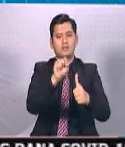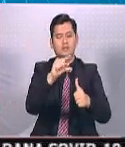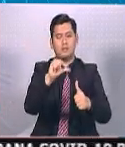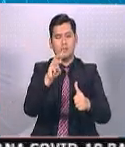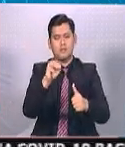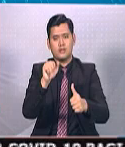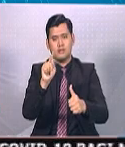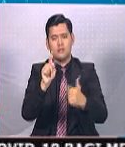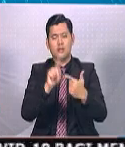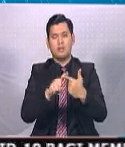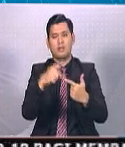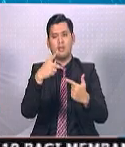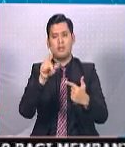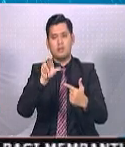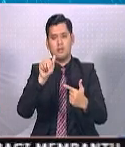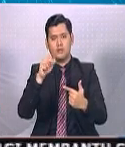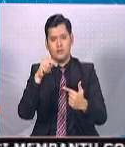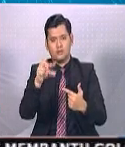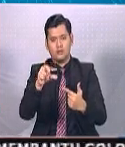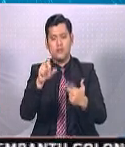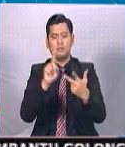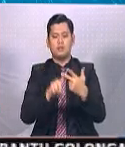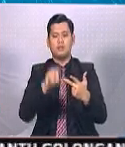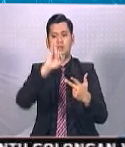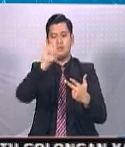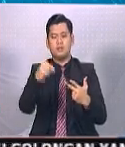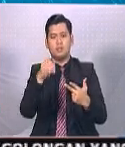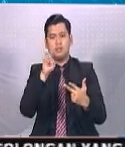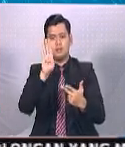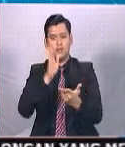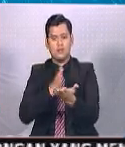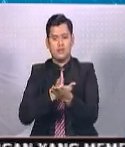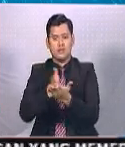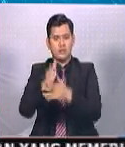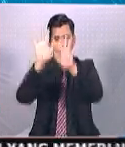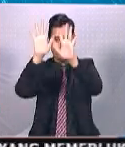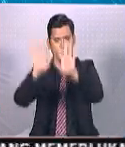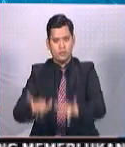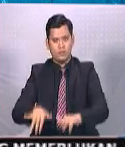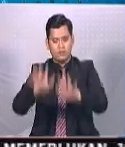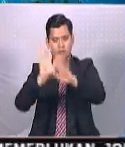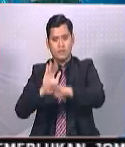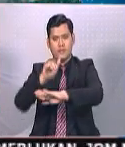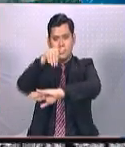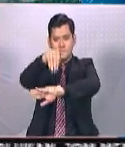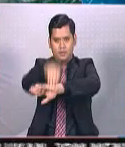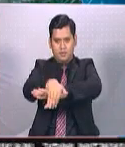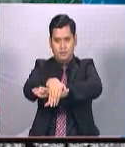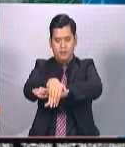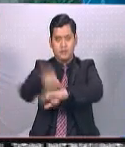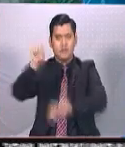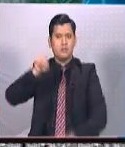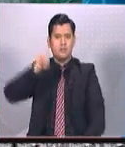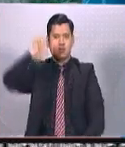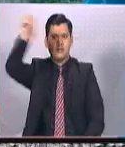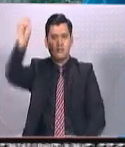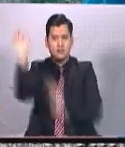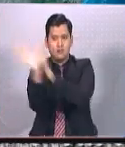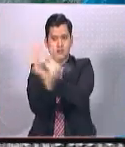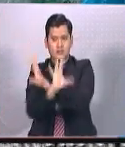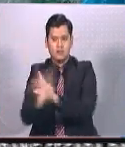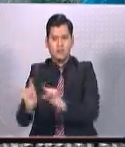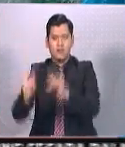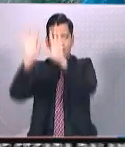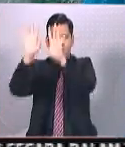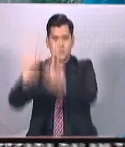keluar Begitu juga dengan daerah Jonggol baru yang dijalankan akan berterusan sehingga lah kelewat malam nanti untuk lebih Sabah dan Serawak Pulau